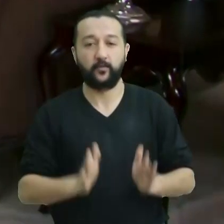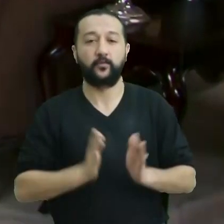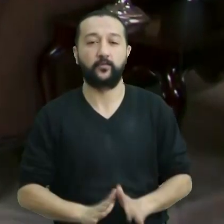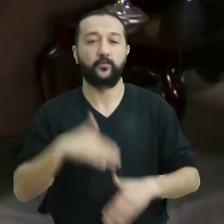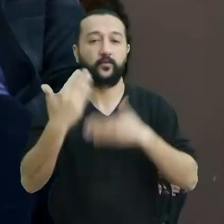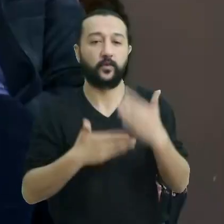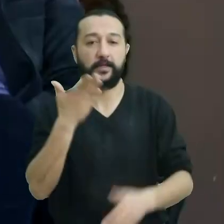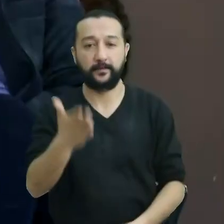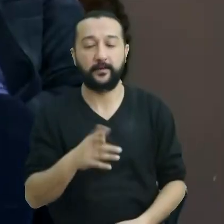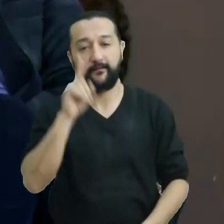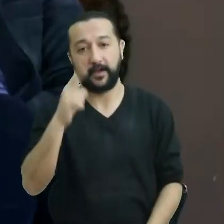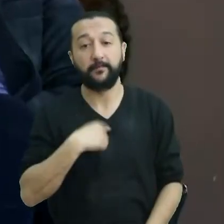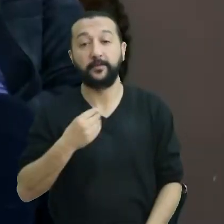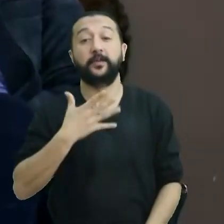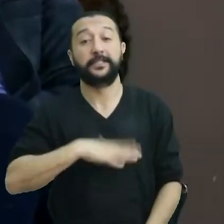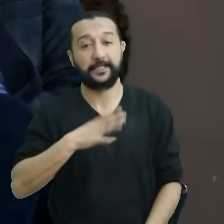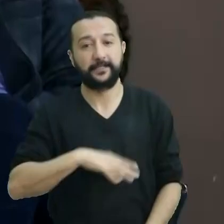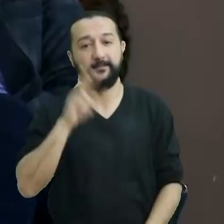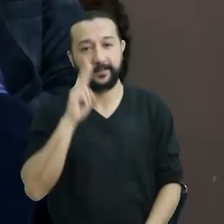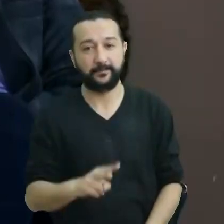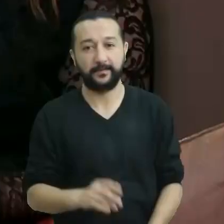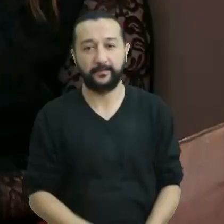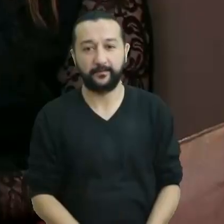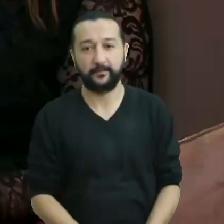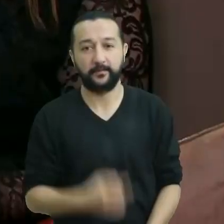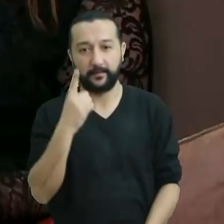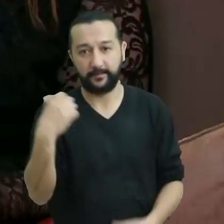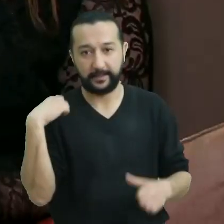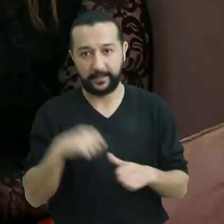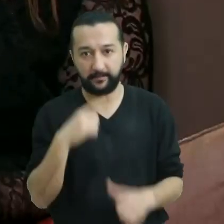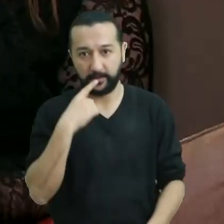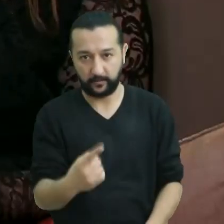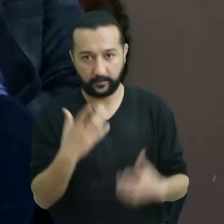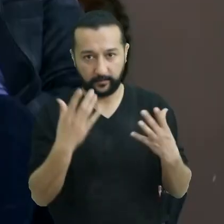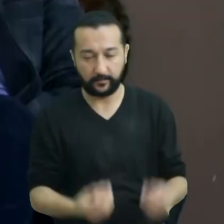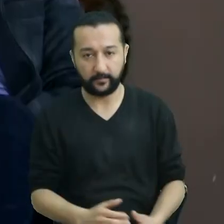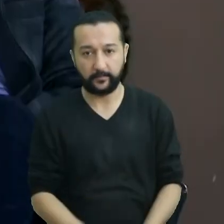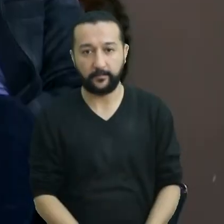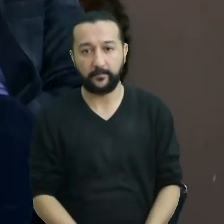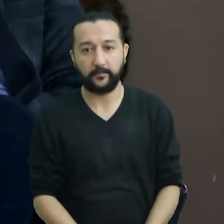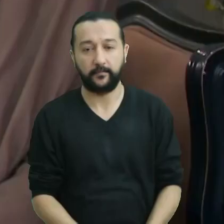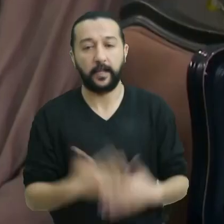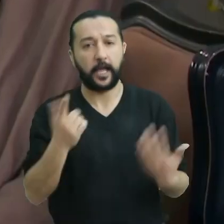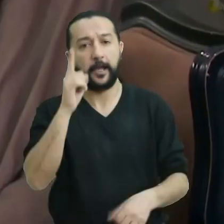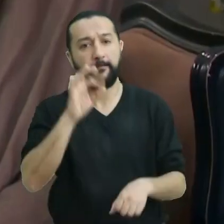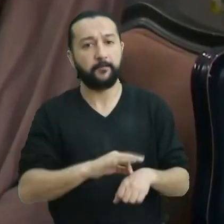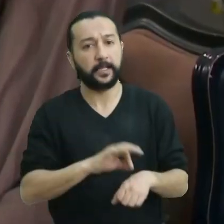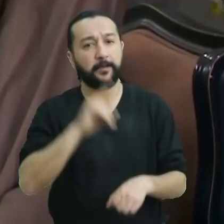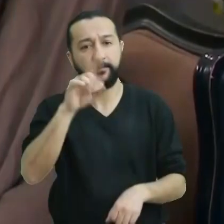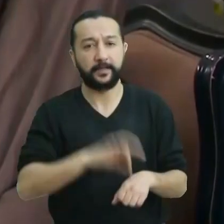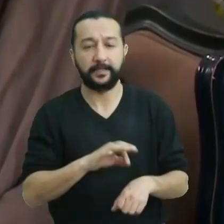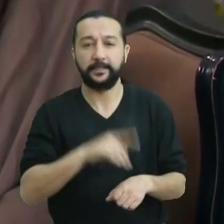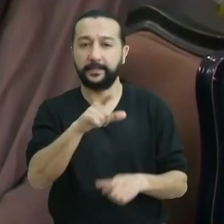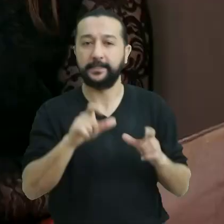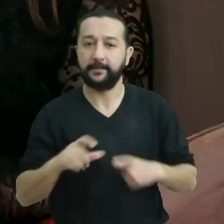sonra. Vallahi ben de çok isterdim. Değil mi? Bir daha mı söyleyeyim Sarp'cığım? Bir